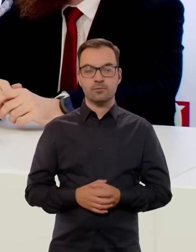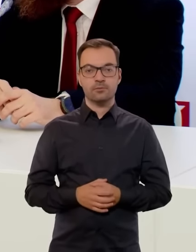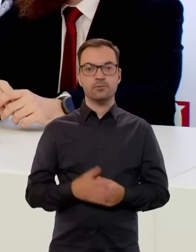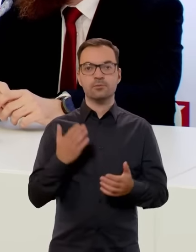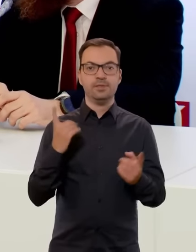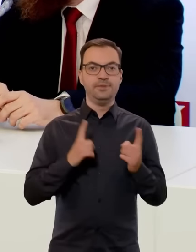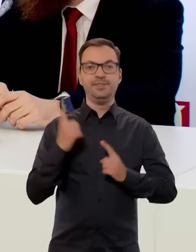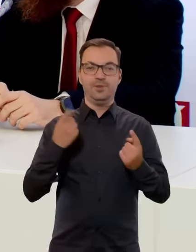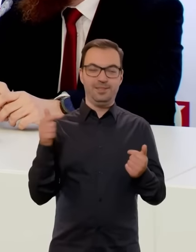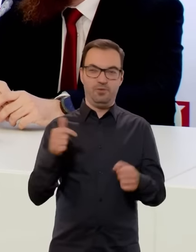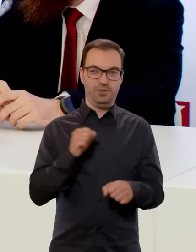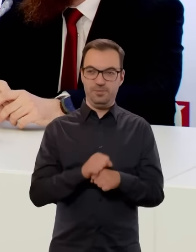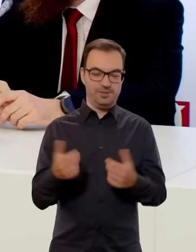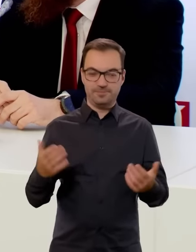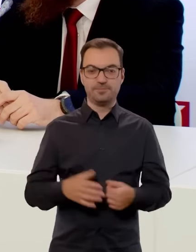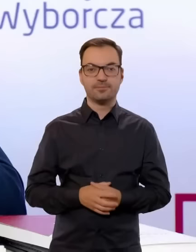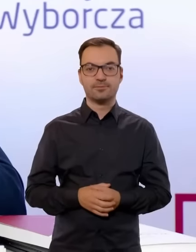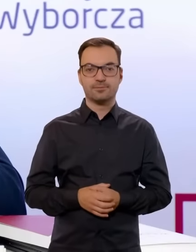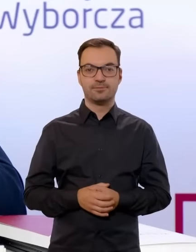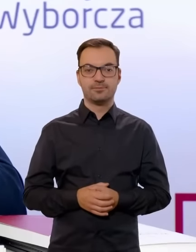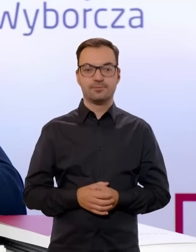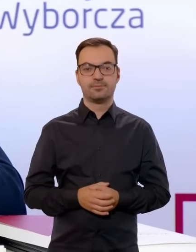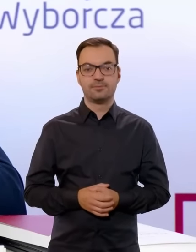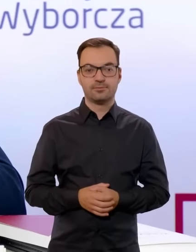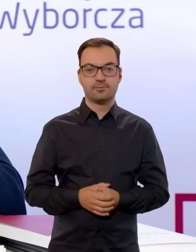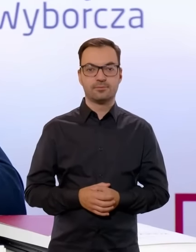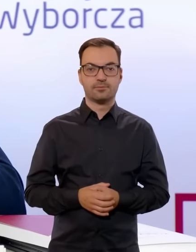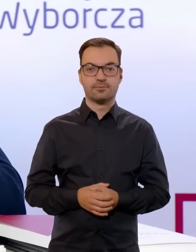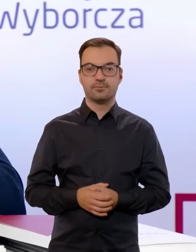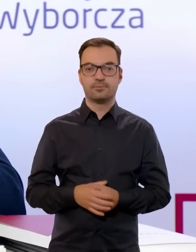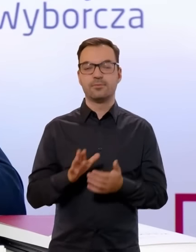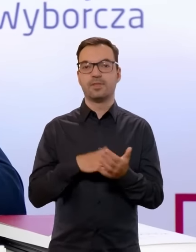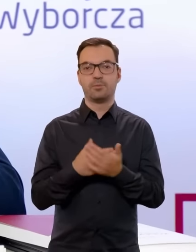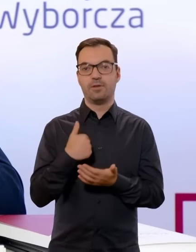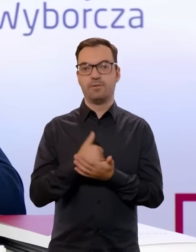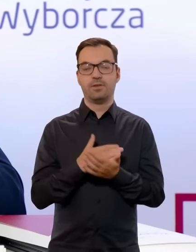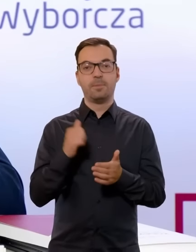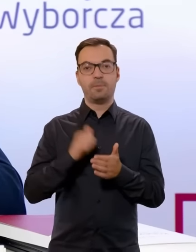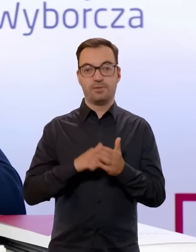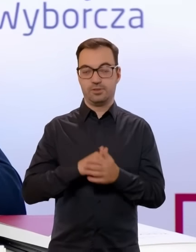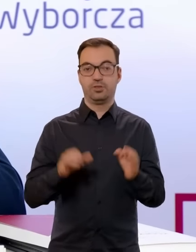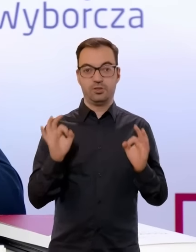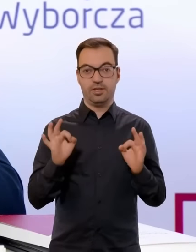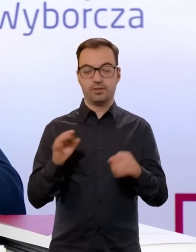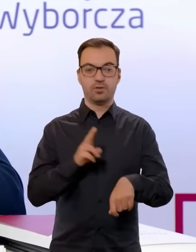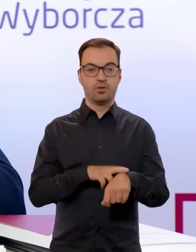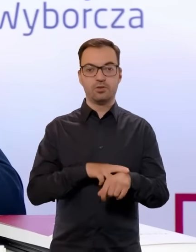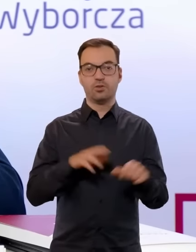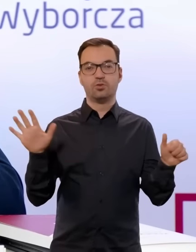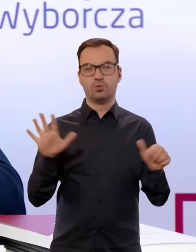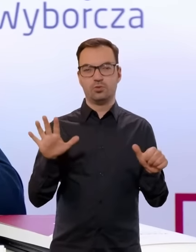takie sytuacje, które nie powinny mieć miejsca. W województwie mazowieckim w dniu dzisiejszym o